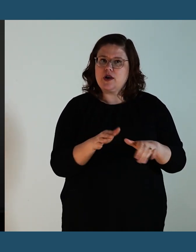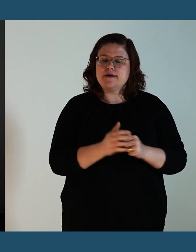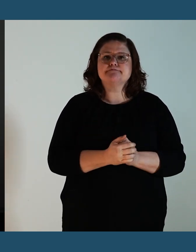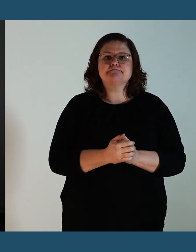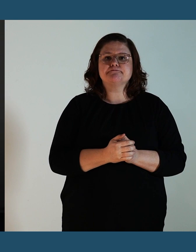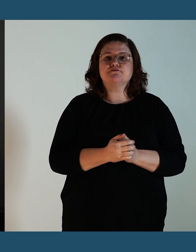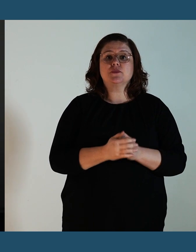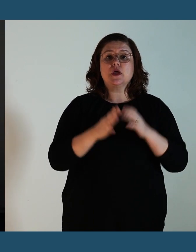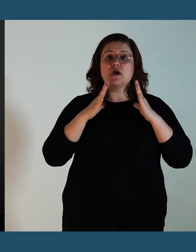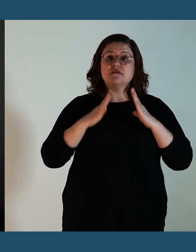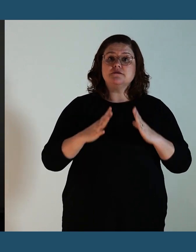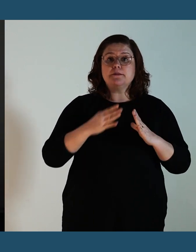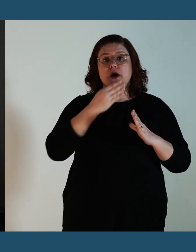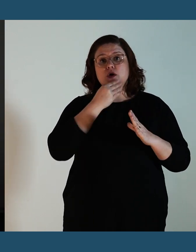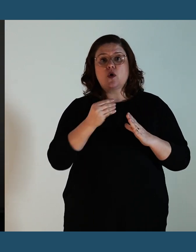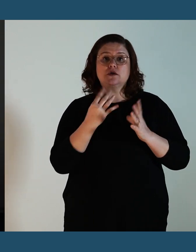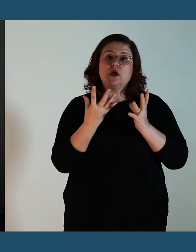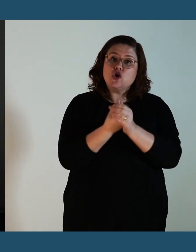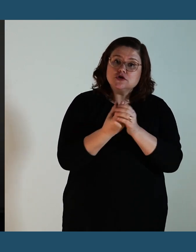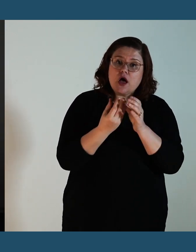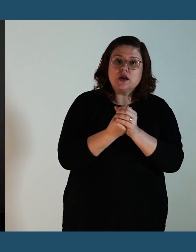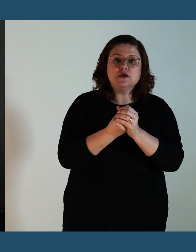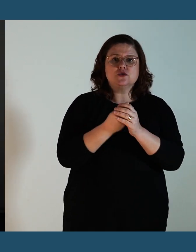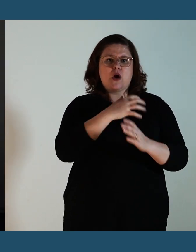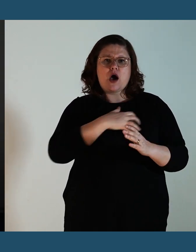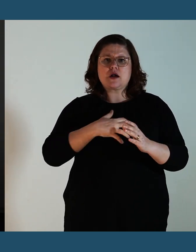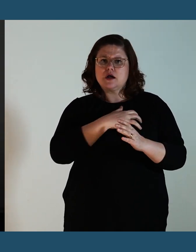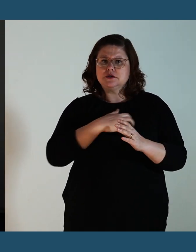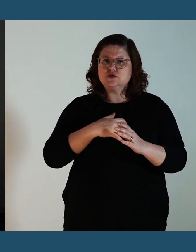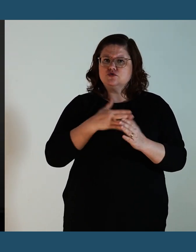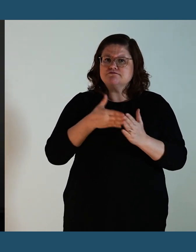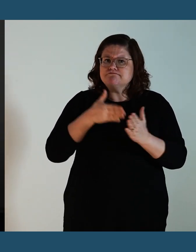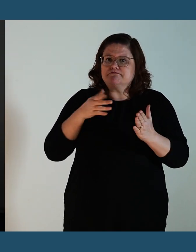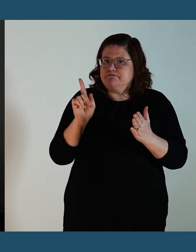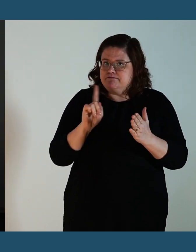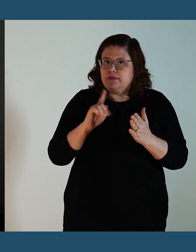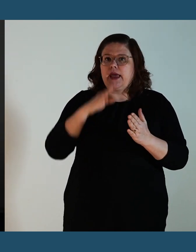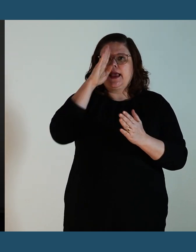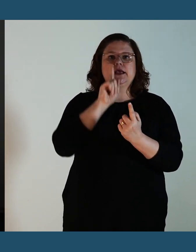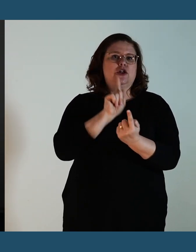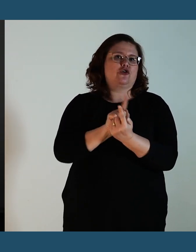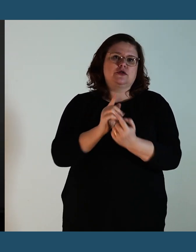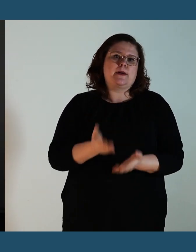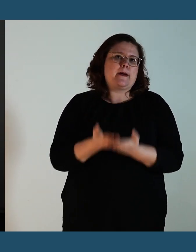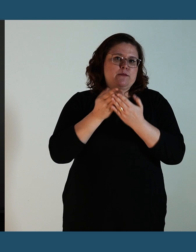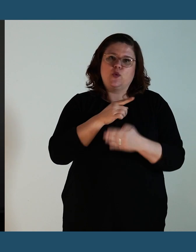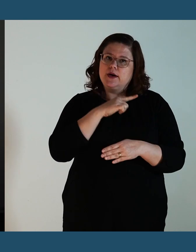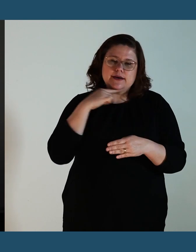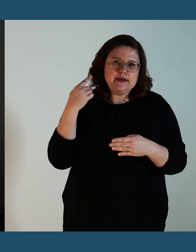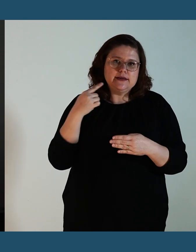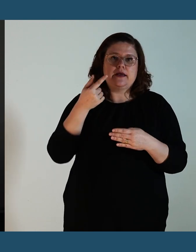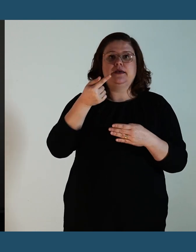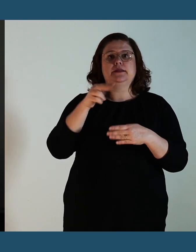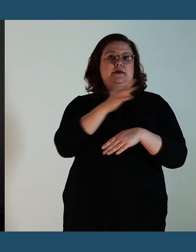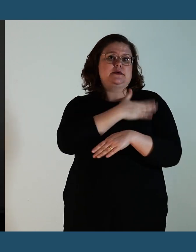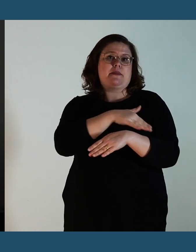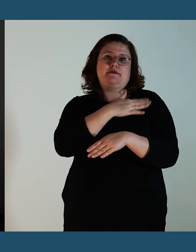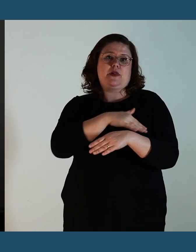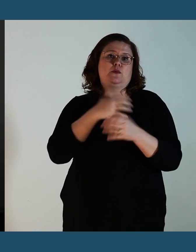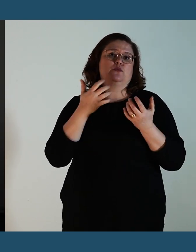nuorten osallisuutta ja harrastamista hankaloittavat usein riittämätön henkilökohtainen apu ja taksipalveluiden